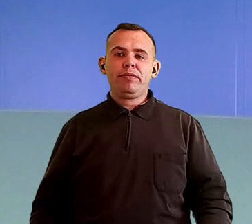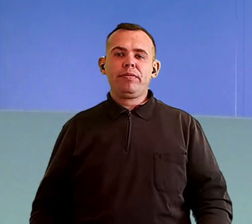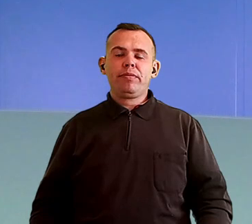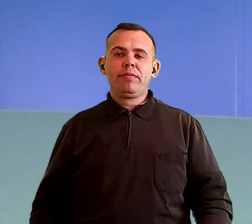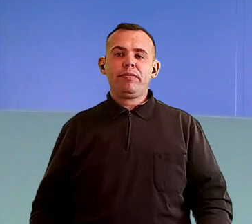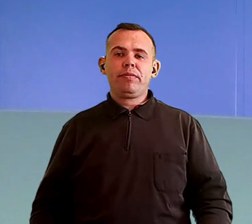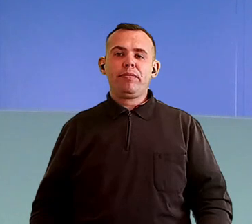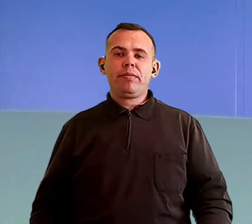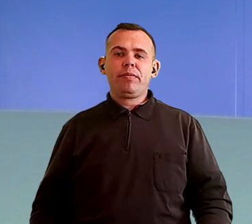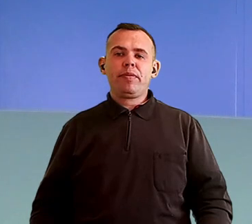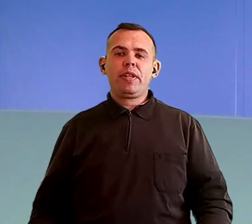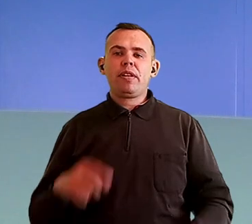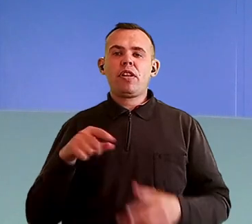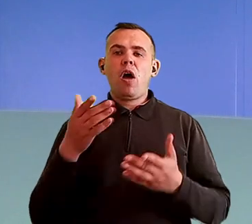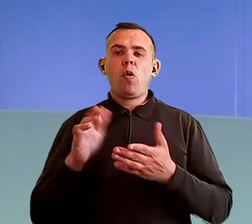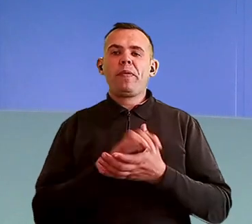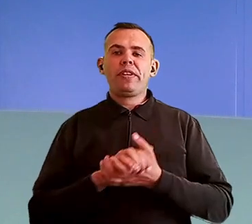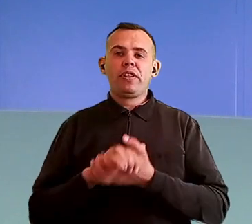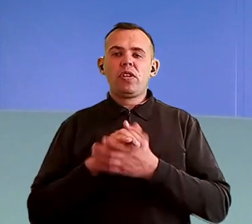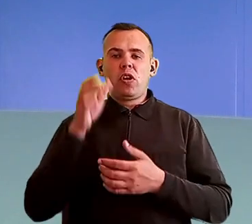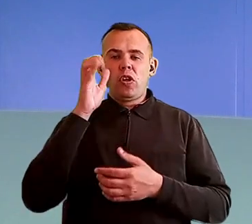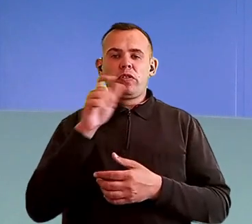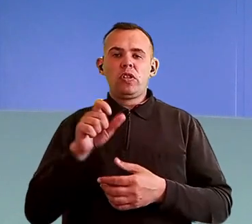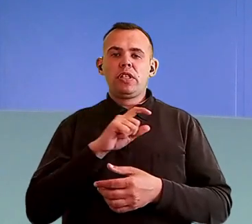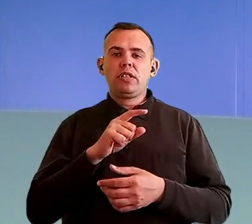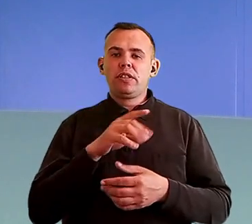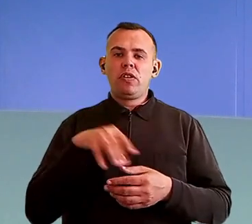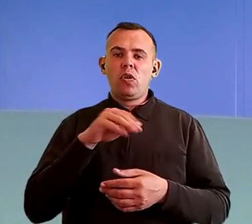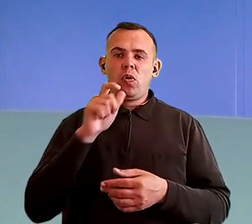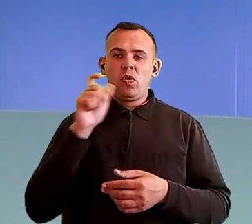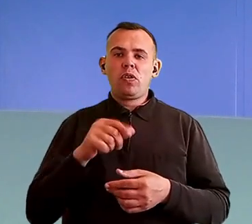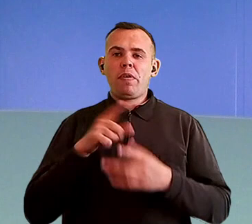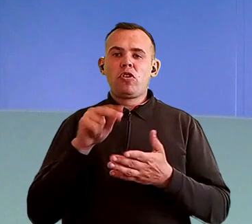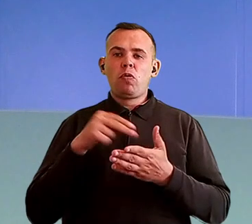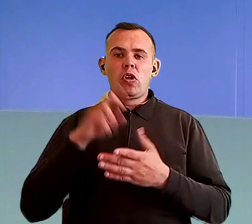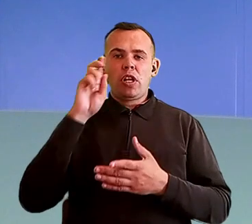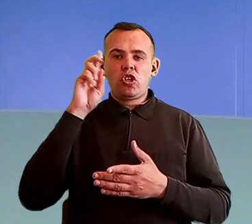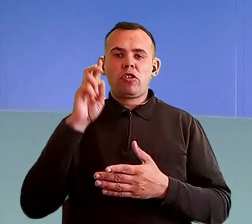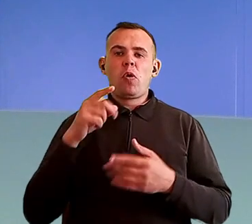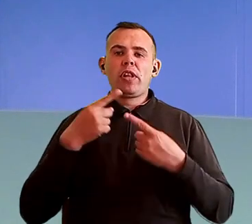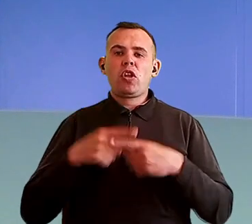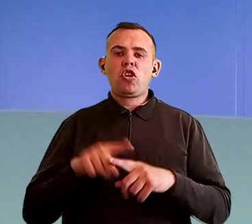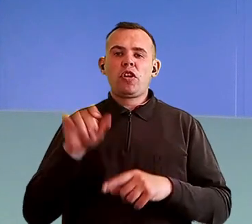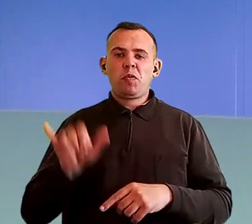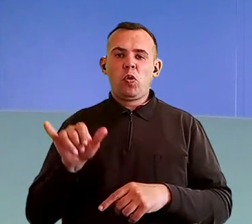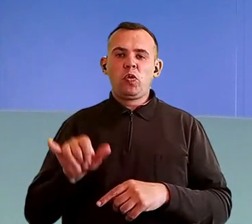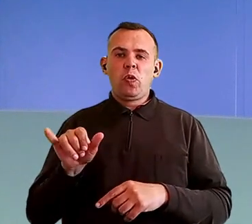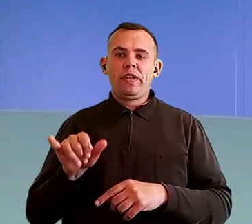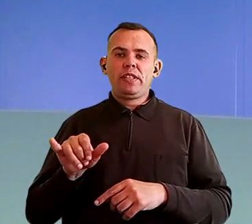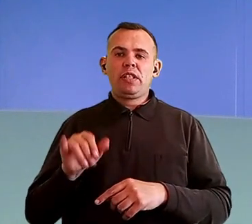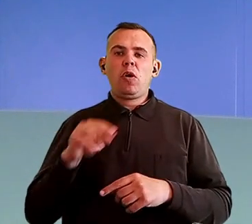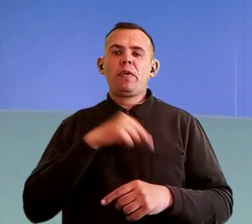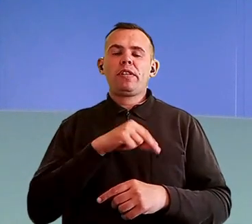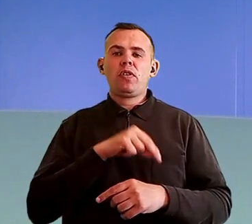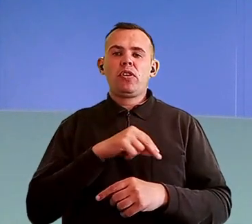Телеміст, аби об'єднати науковців з усієї України, провели у Черкаському державному технологічному університеті. Працівники закладів освіти